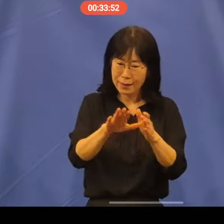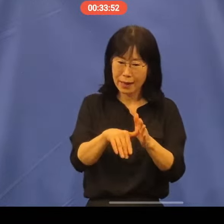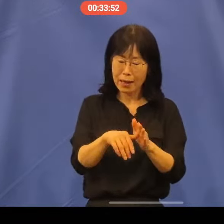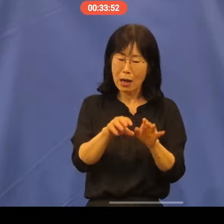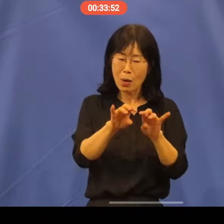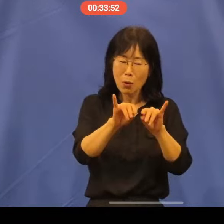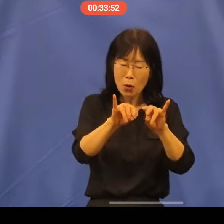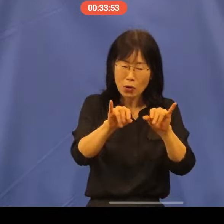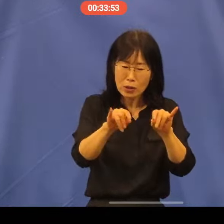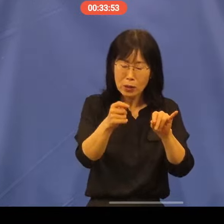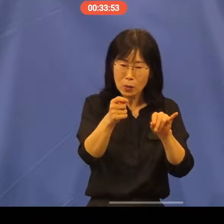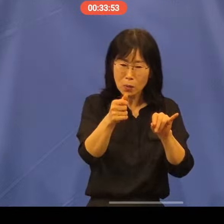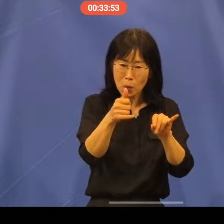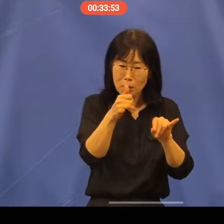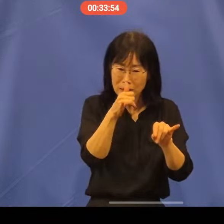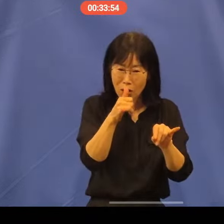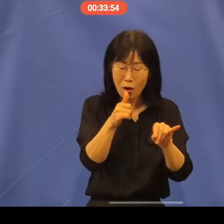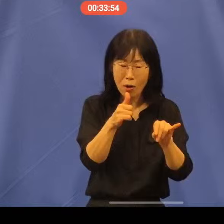있어도 보여요.